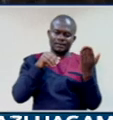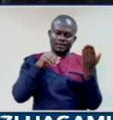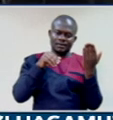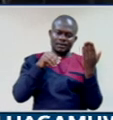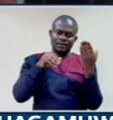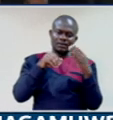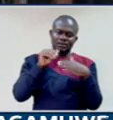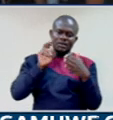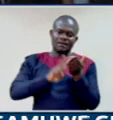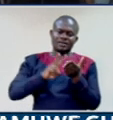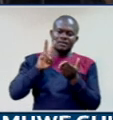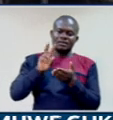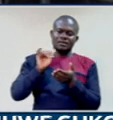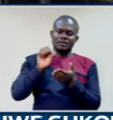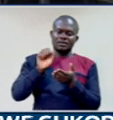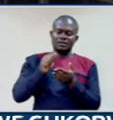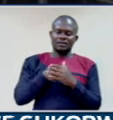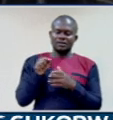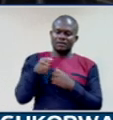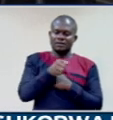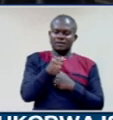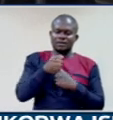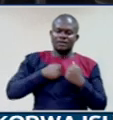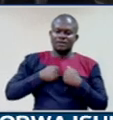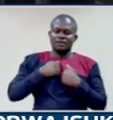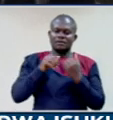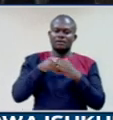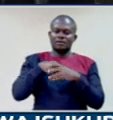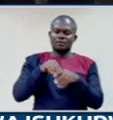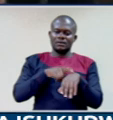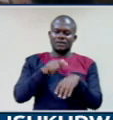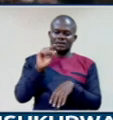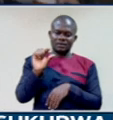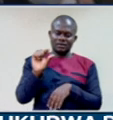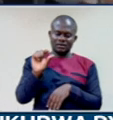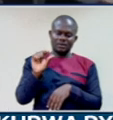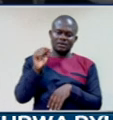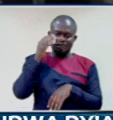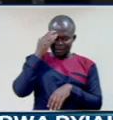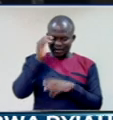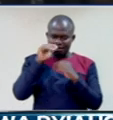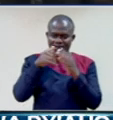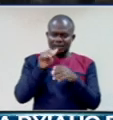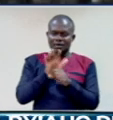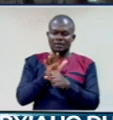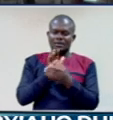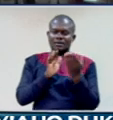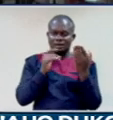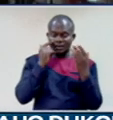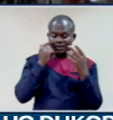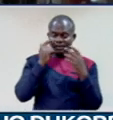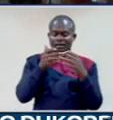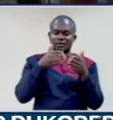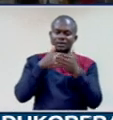kuri ya visa ya turizme. Abanyarwanda baza mu gihe gito, kuko akenshi nibusanga